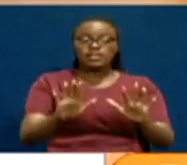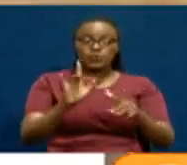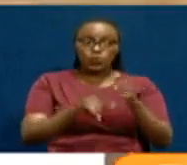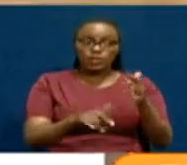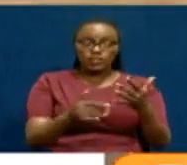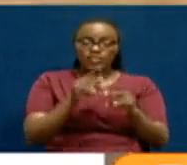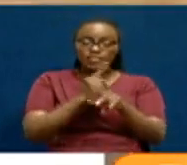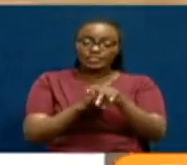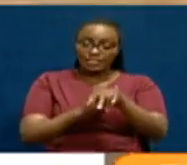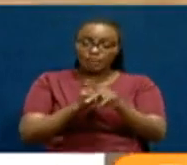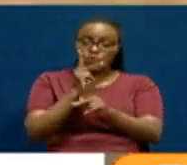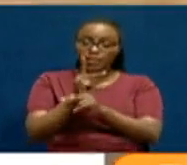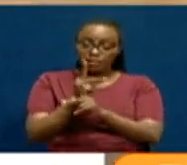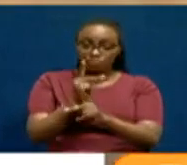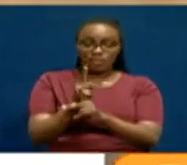kwa storage.